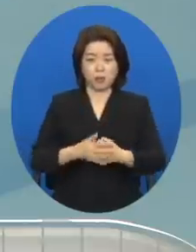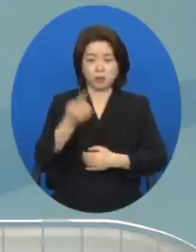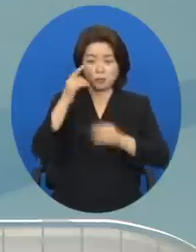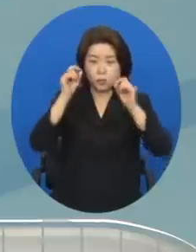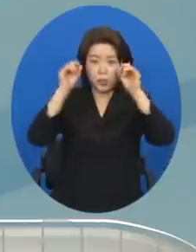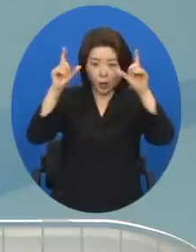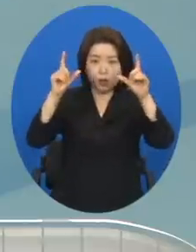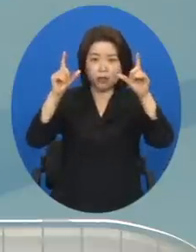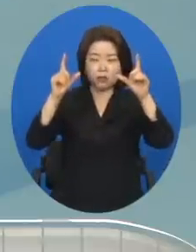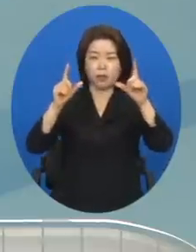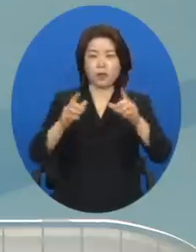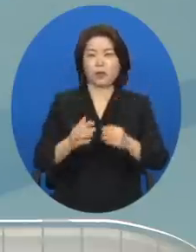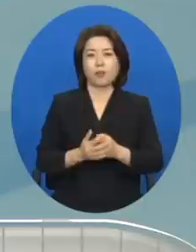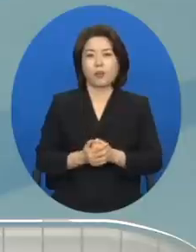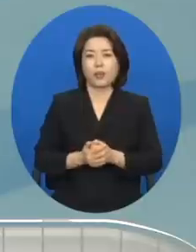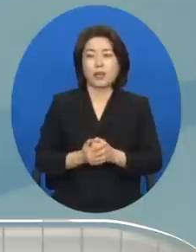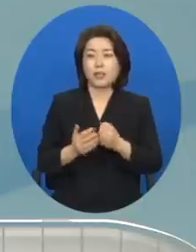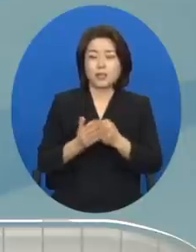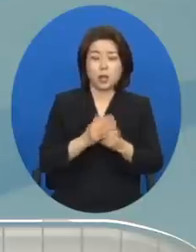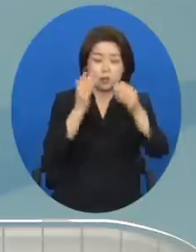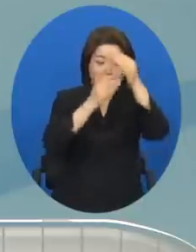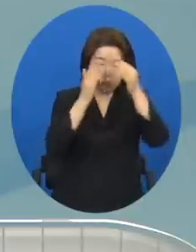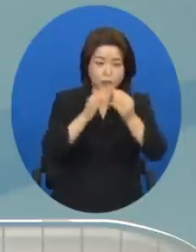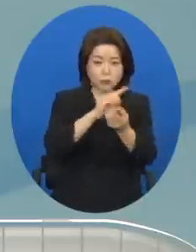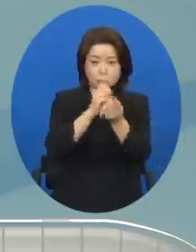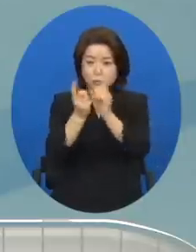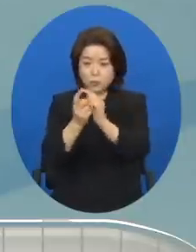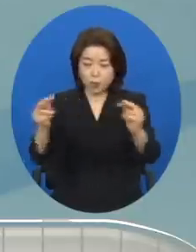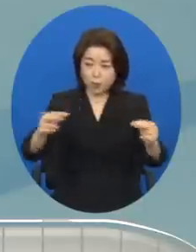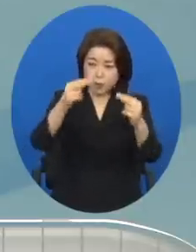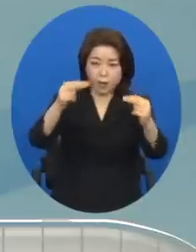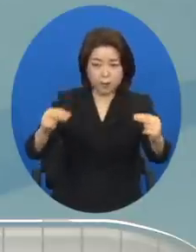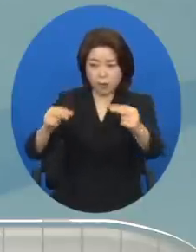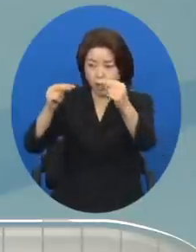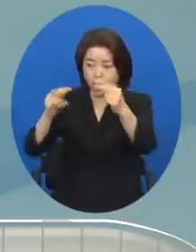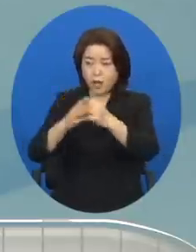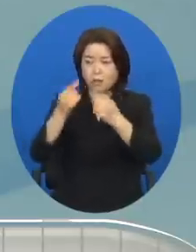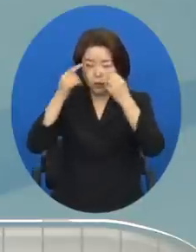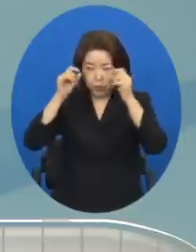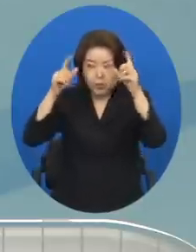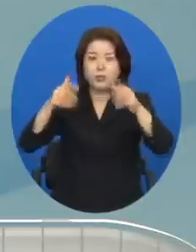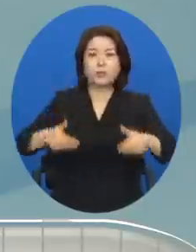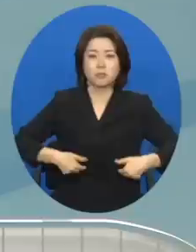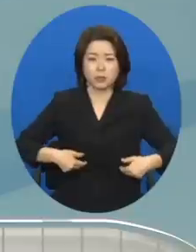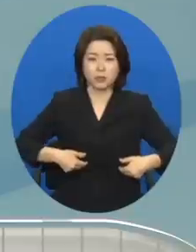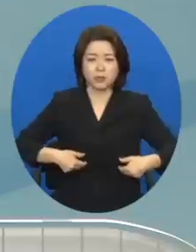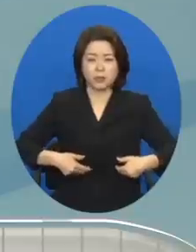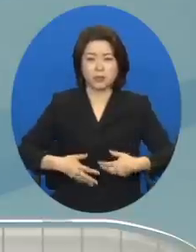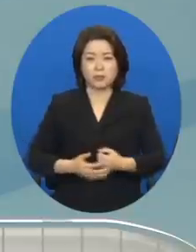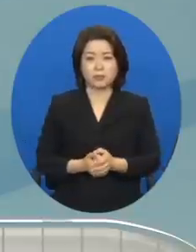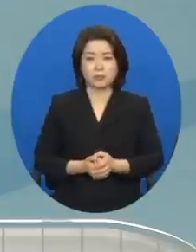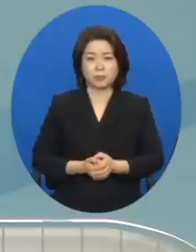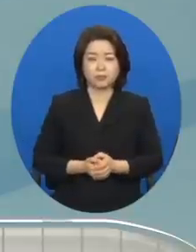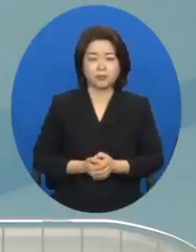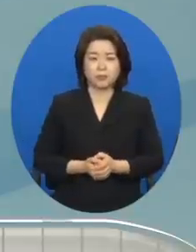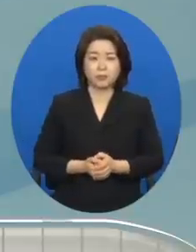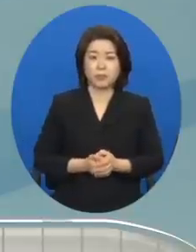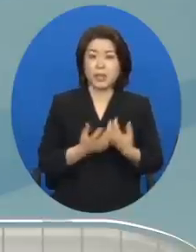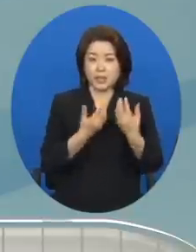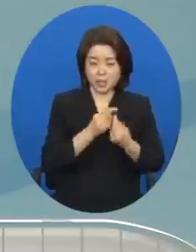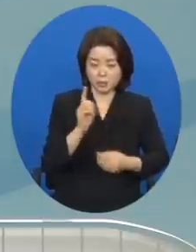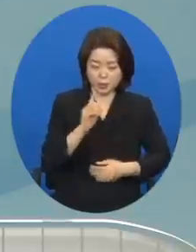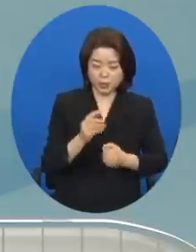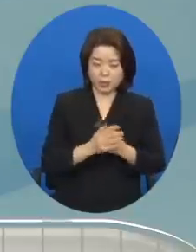열려서 그래서 성도들을 서로 보는 눈이 뜨여야 하는 거예요. 한 번은 어느